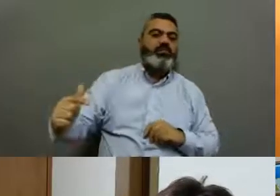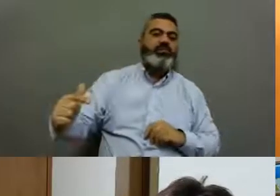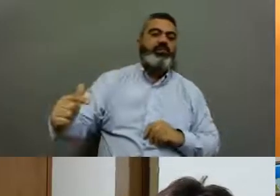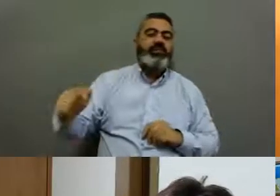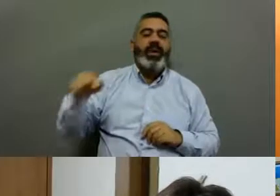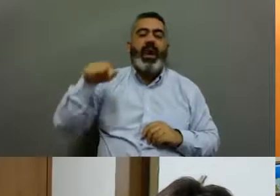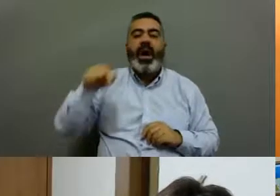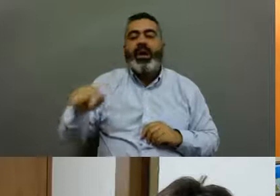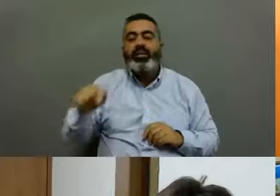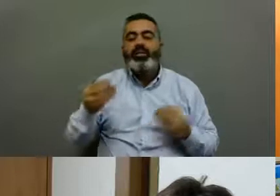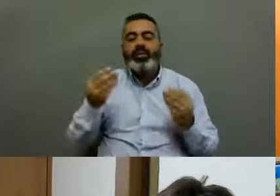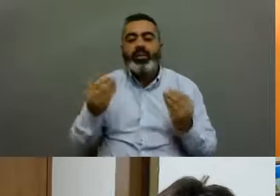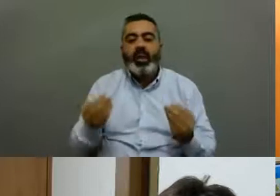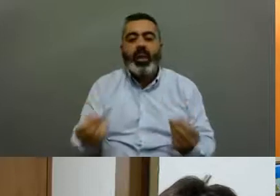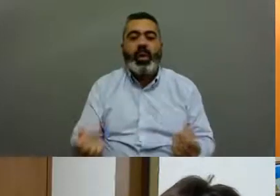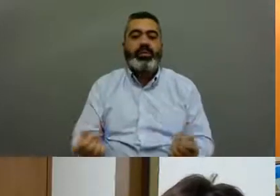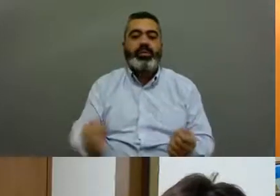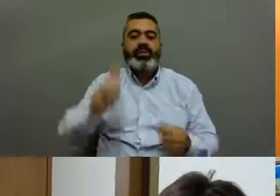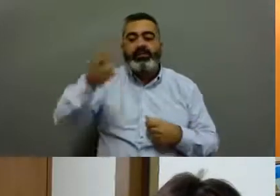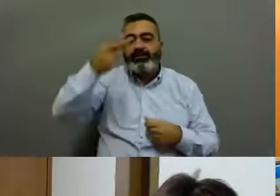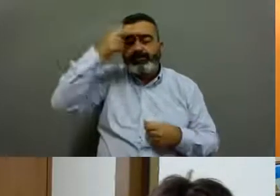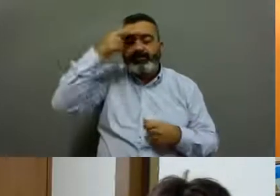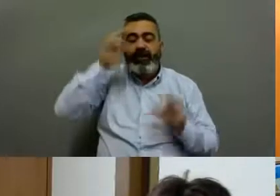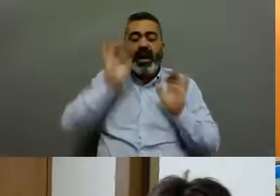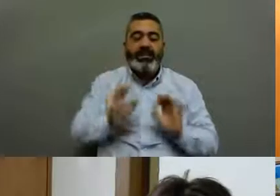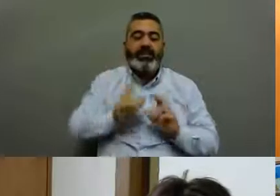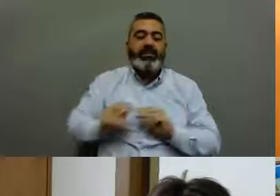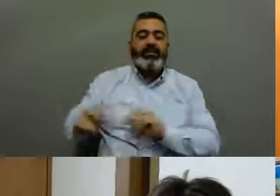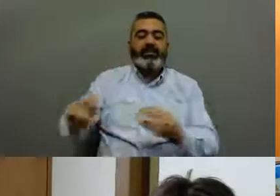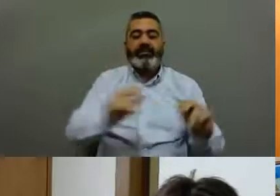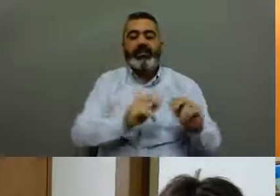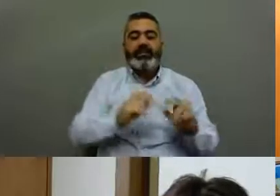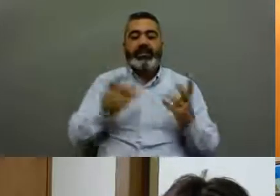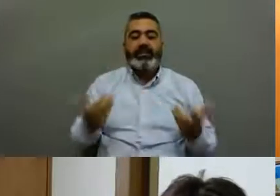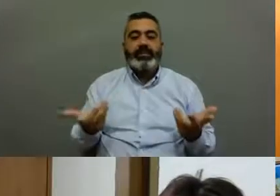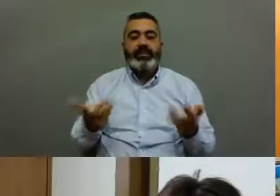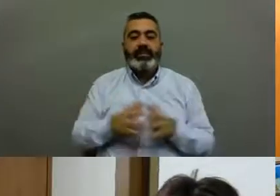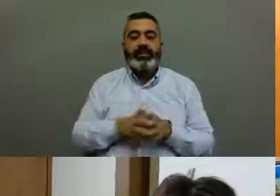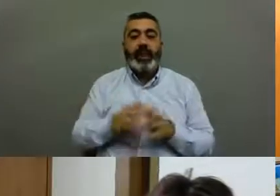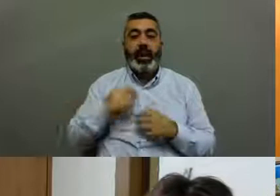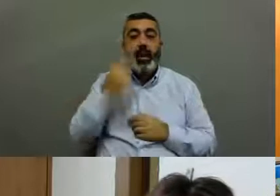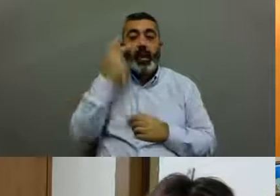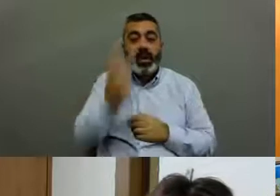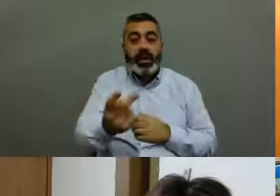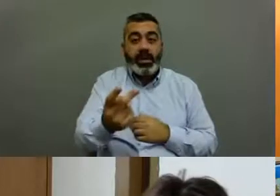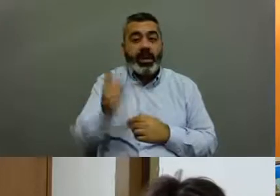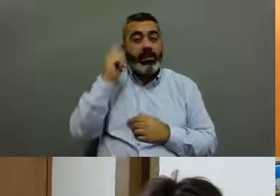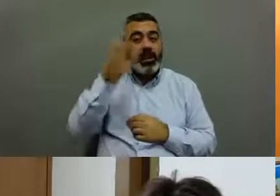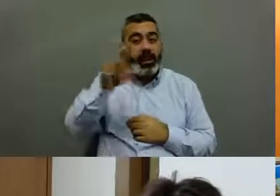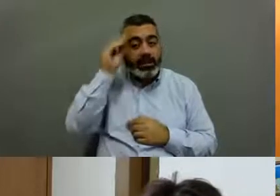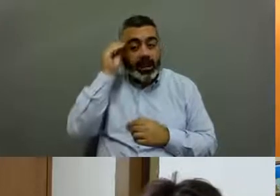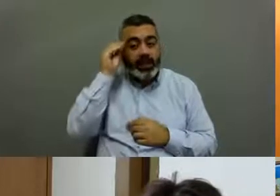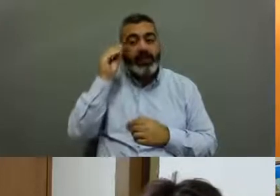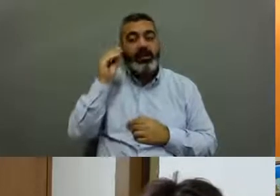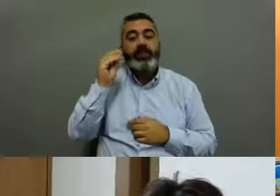αντιλαμβανόμαστε την έννοια του στίγματος, ωστόσο από ό,τι είδα και κατάλαβα και συνεχίζω